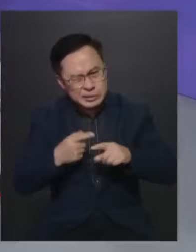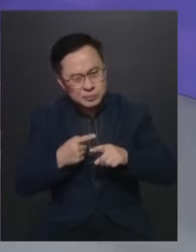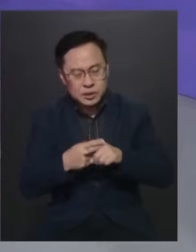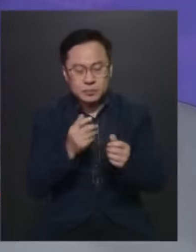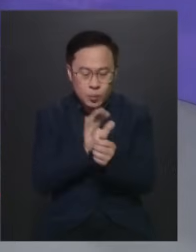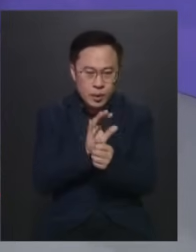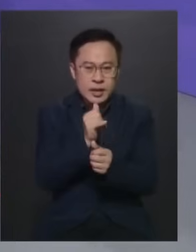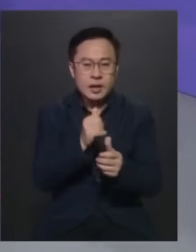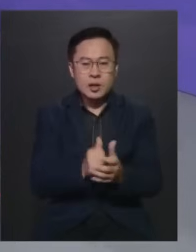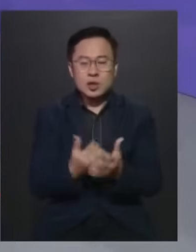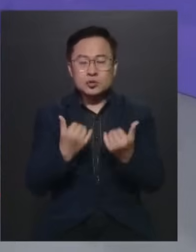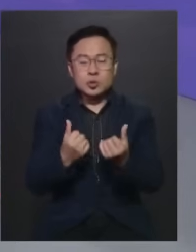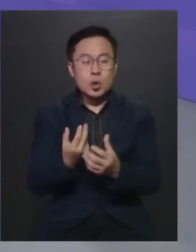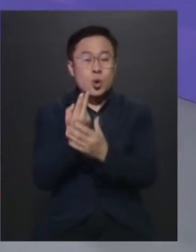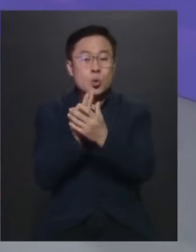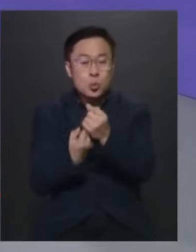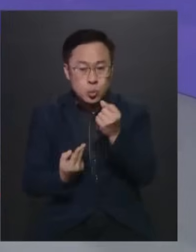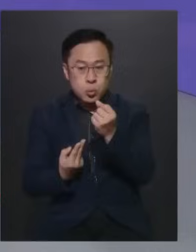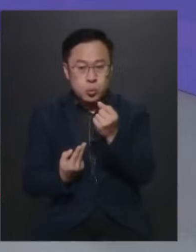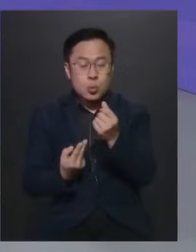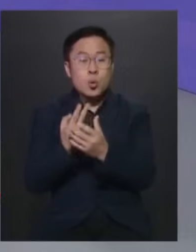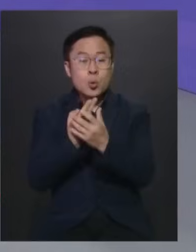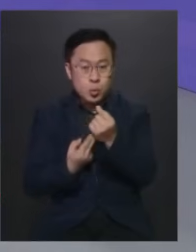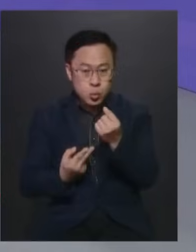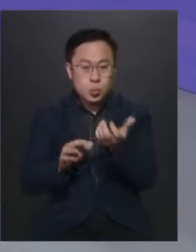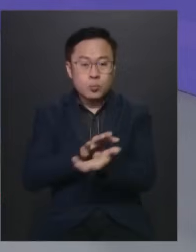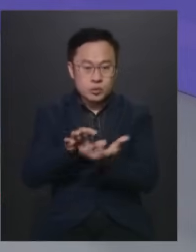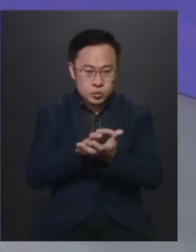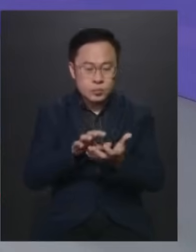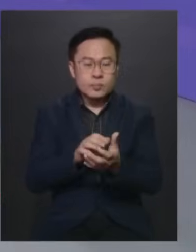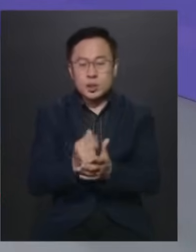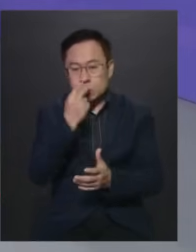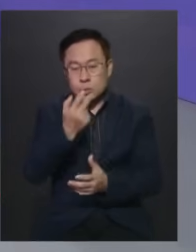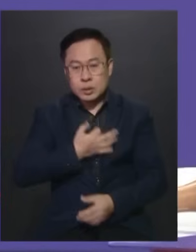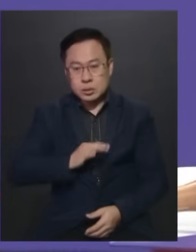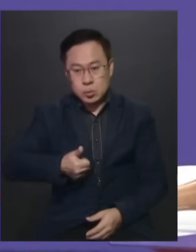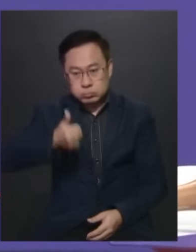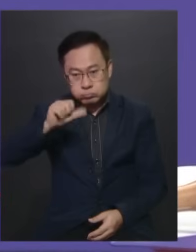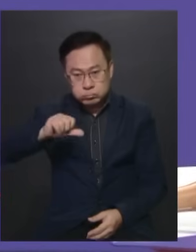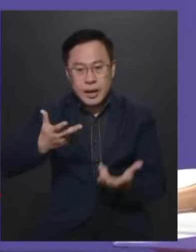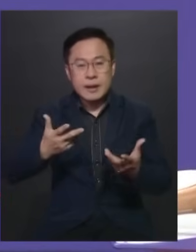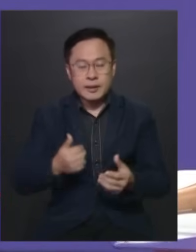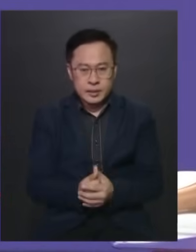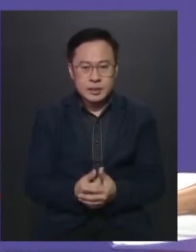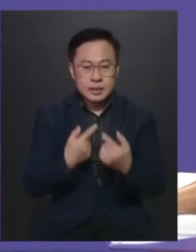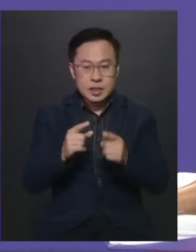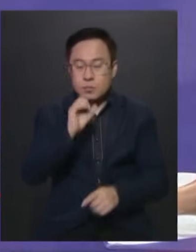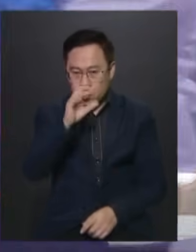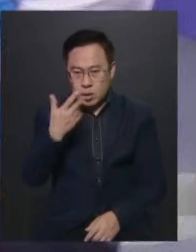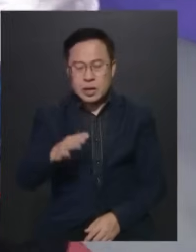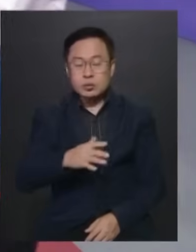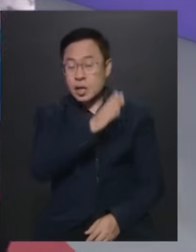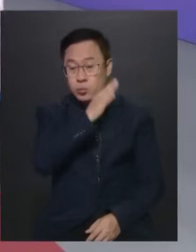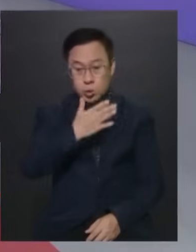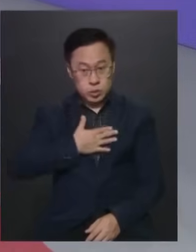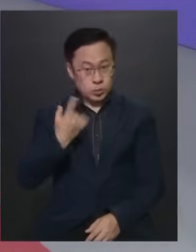ผสมอาจจะไม่การันตีว่าจะได้เหรียญทองแต่มั่นใจว่าจะมีเหรียญในทุกอีเวนจากนี้ไปนะครับโดยก่อนเดินทางมาก็สัญญากับพวกเขาว่าจะเอา